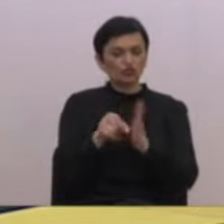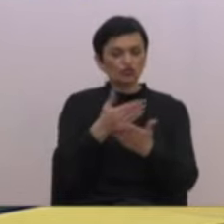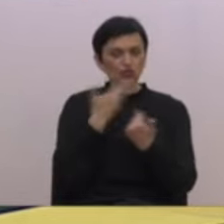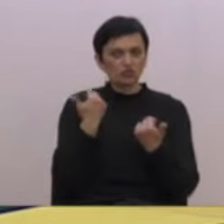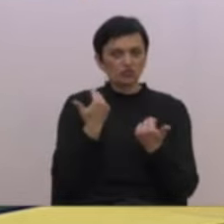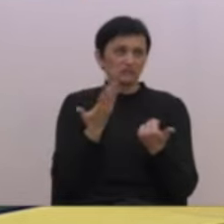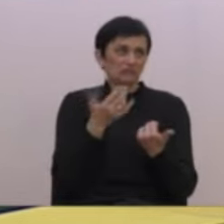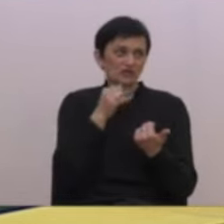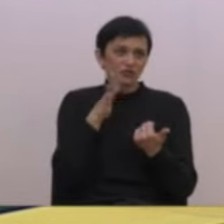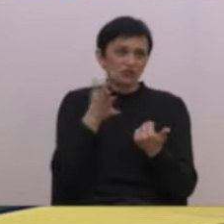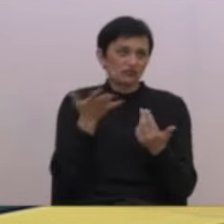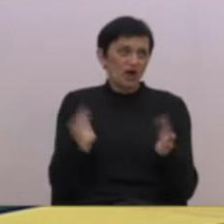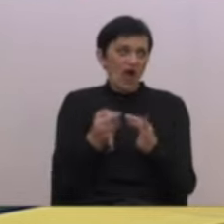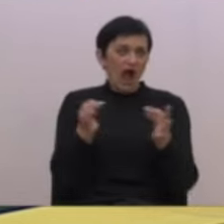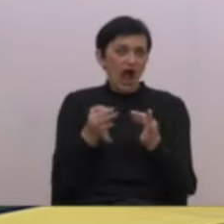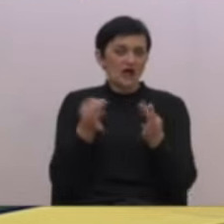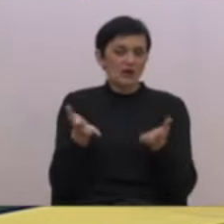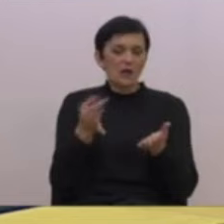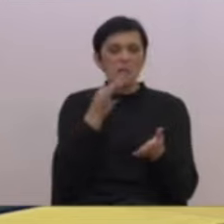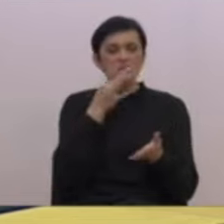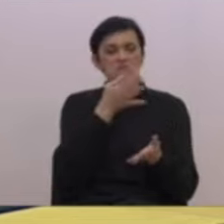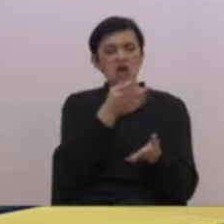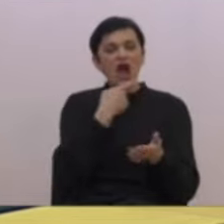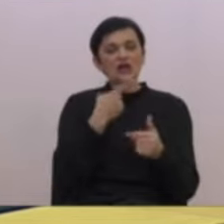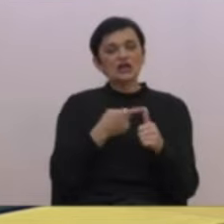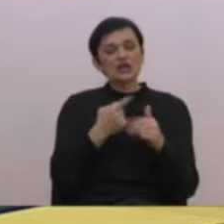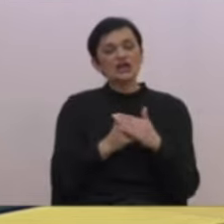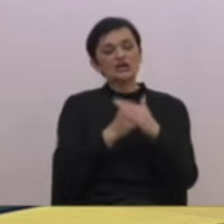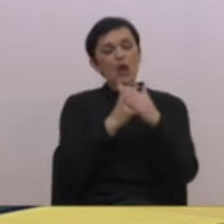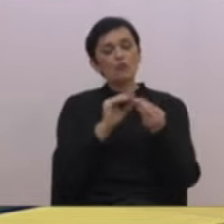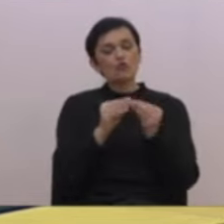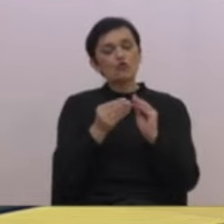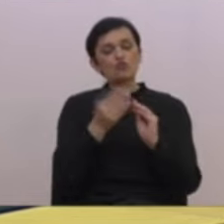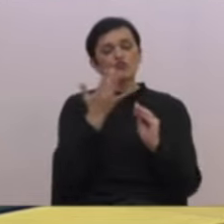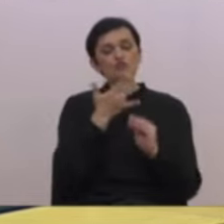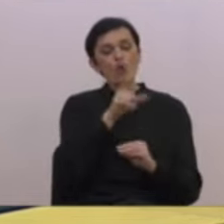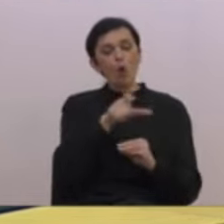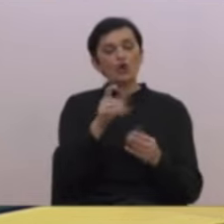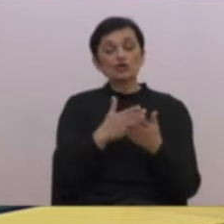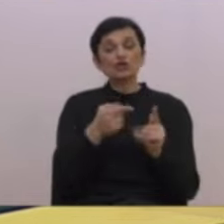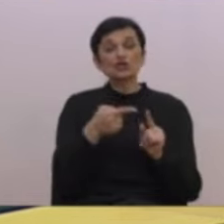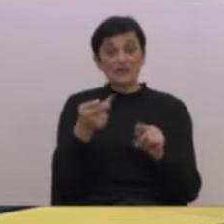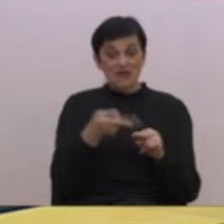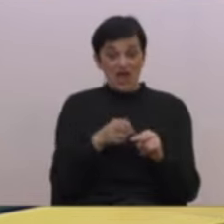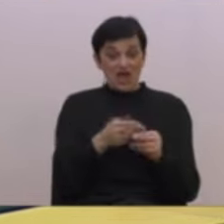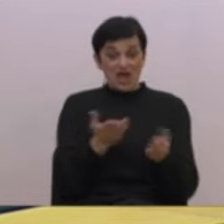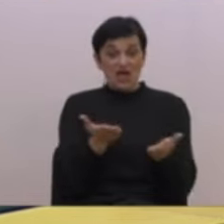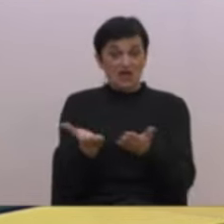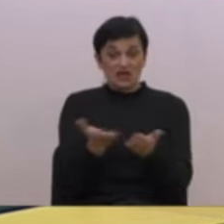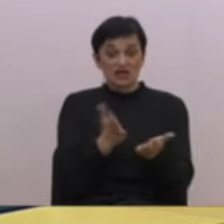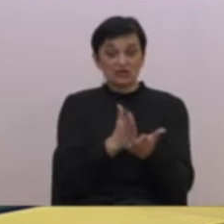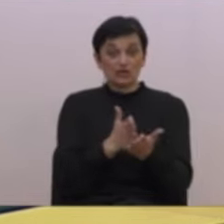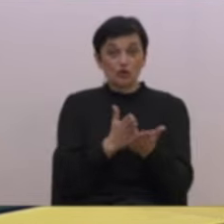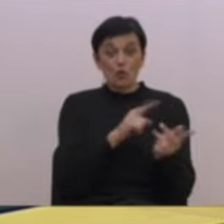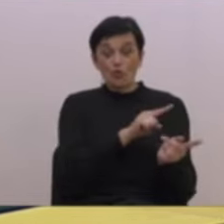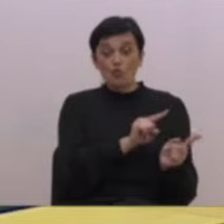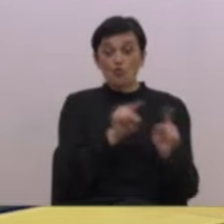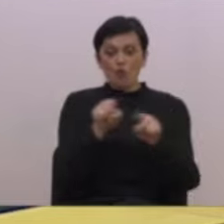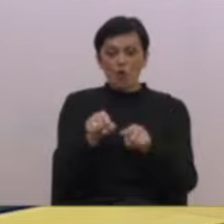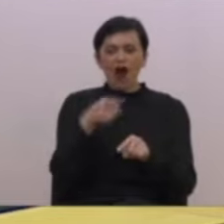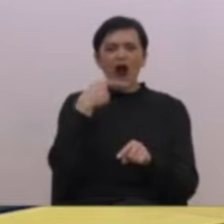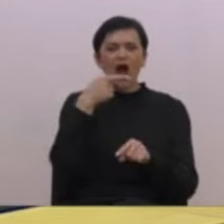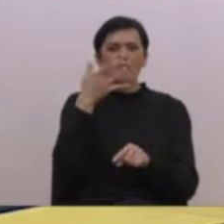არაფერი. აი მე რო ვიღე სიტყვით რომ რაღაც რეპუტაციული პრობლემები აქვს პოლიტიკოსებთან და შემდეგ, ნუ აი ეს ამბავია რა. მოდიხარ და ამბავთ რომ